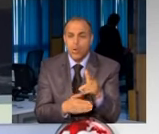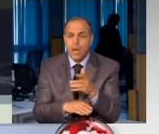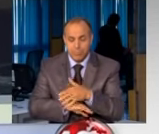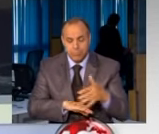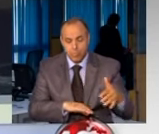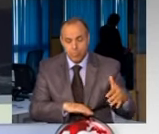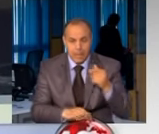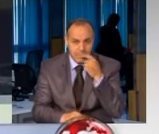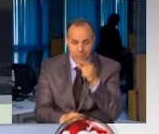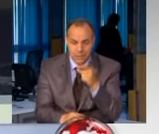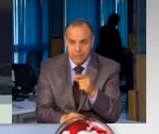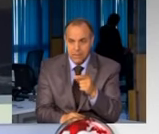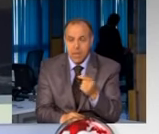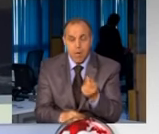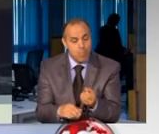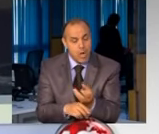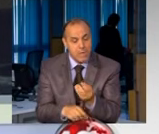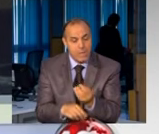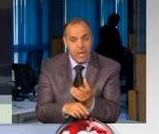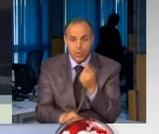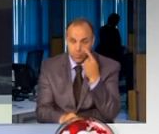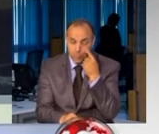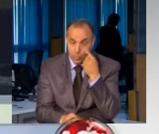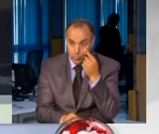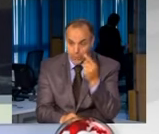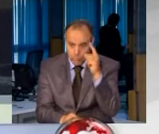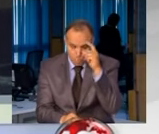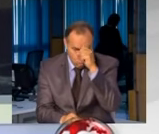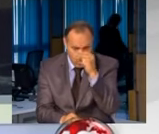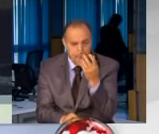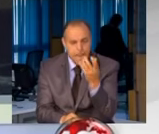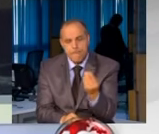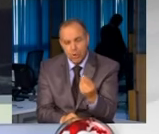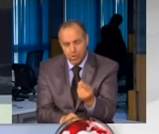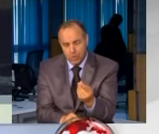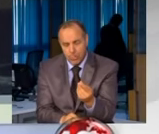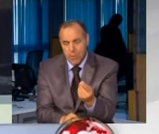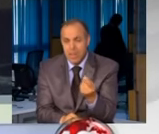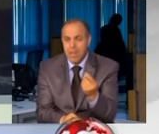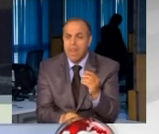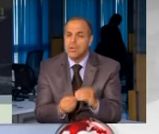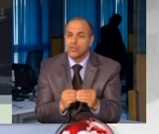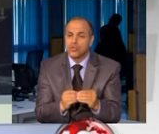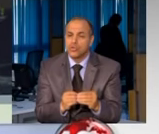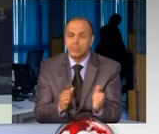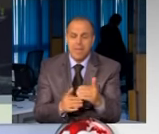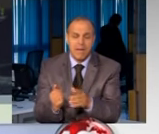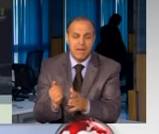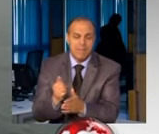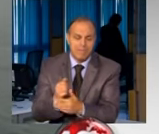الشريط الساحلي، معطيات لا تحجب الصعوبات العديدة التي يعاني منها أهل القطاع.